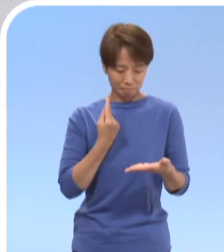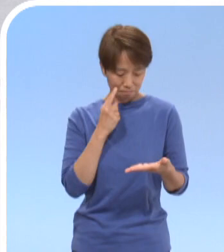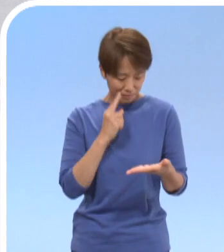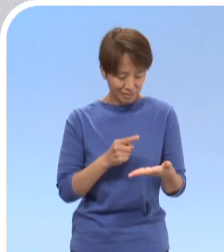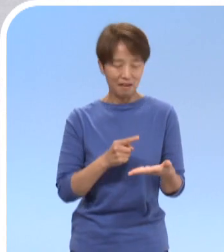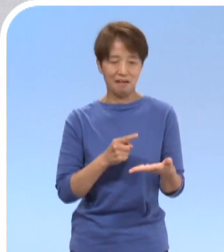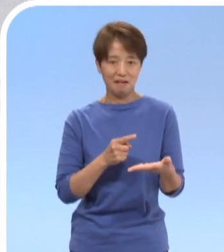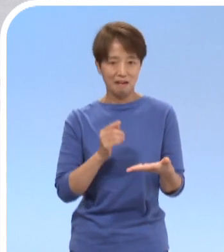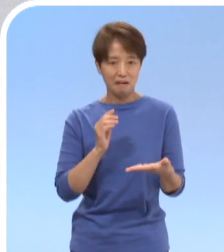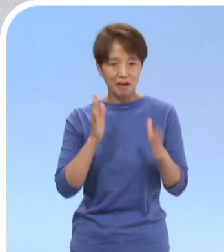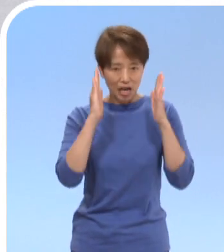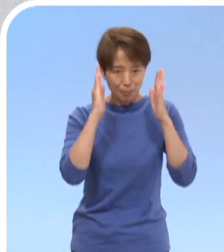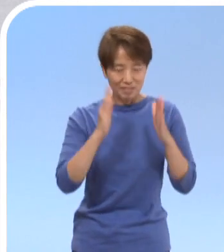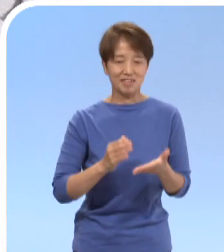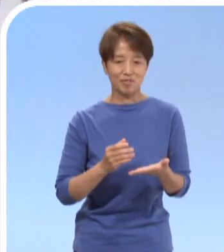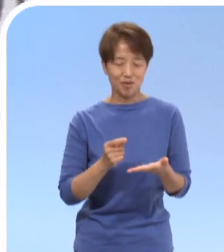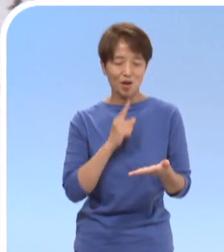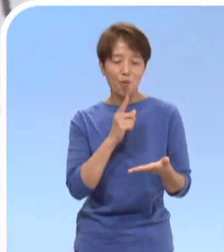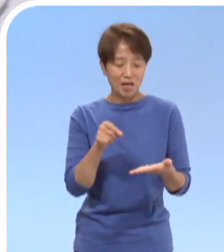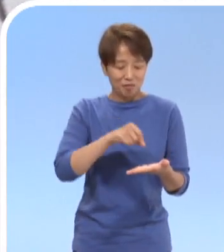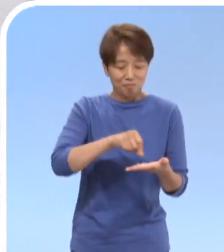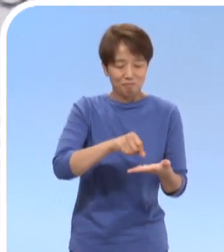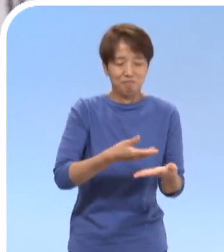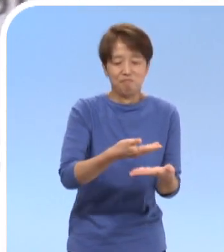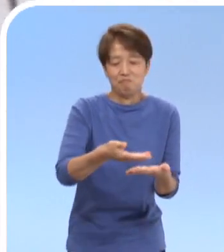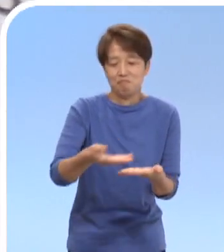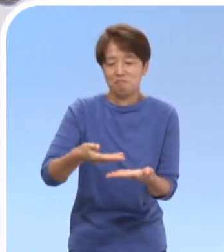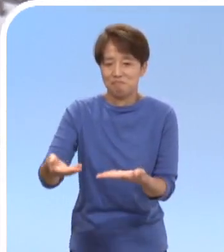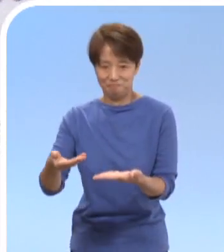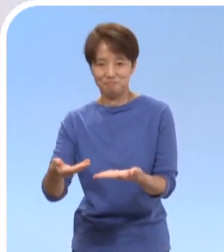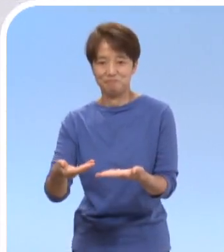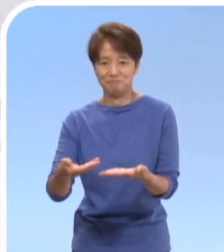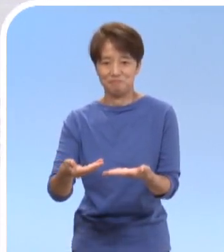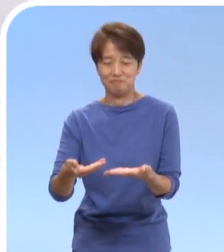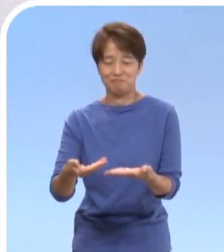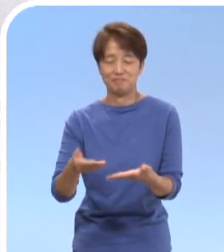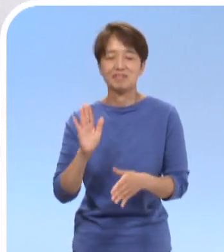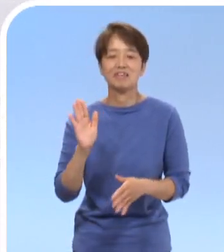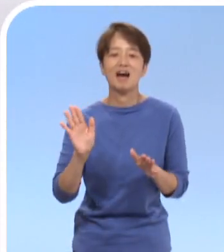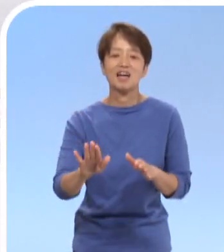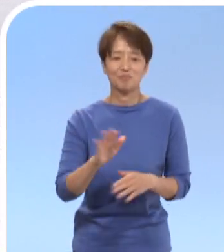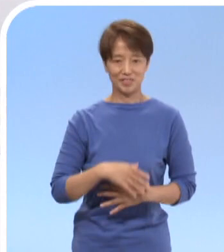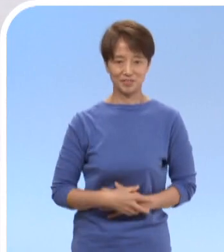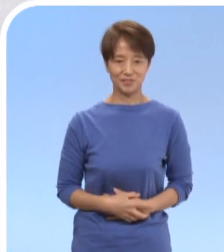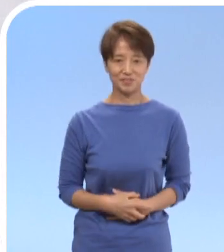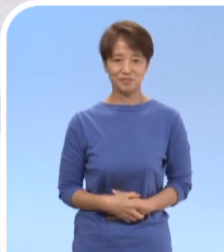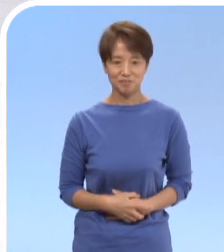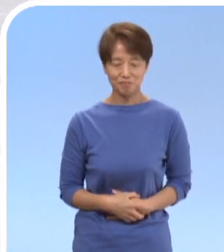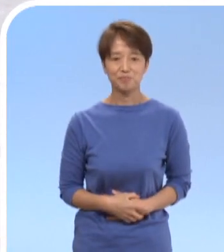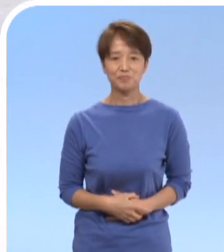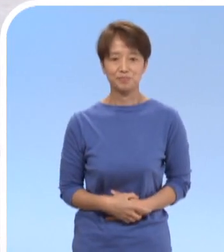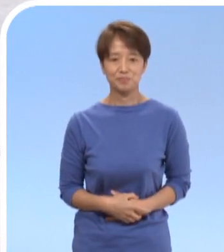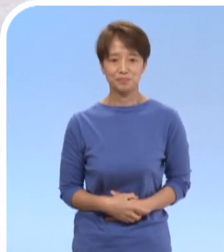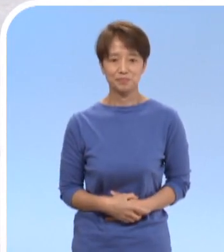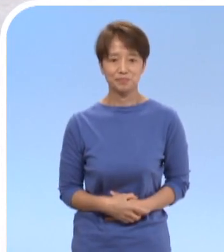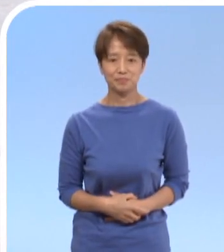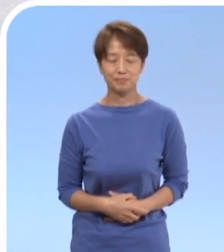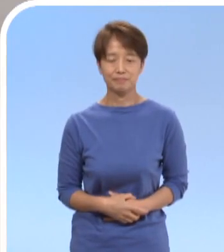入れて、もっと頑張ってとかね、今月はよく頑張りましたねとか毎月一言書いてみんなにまた返すのよ。 へ